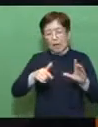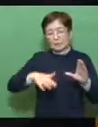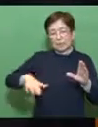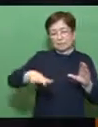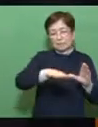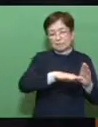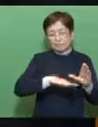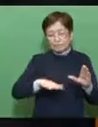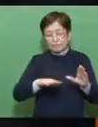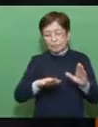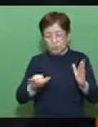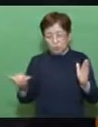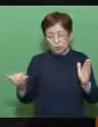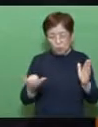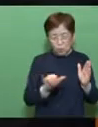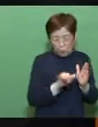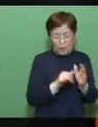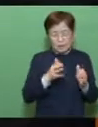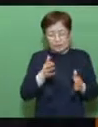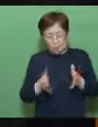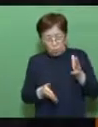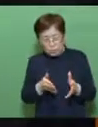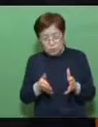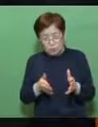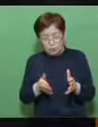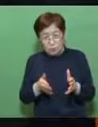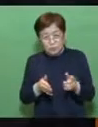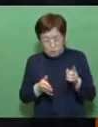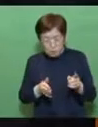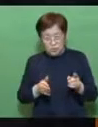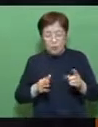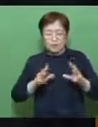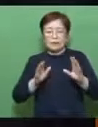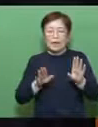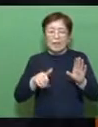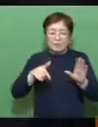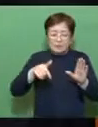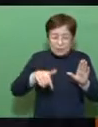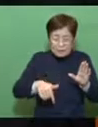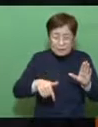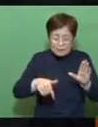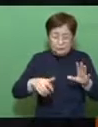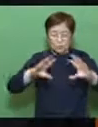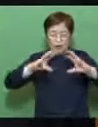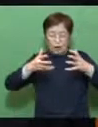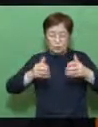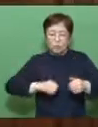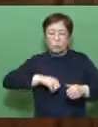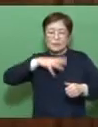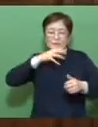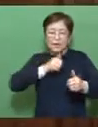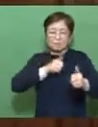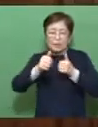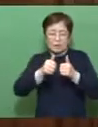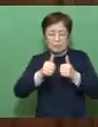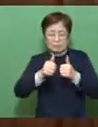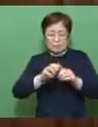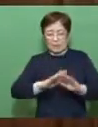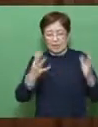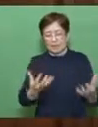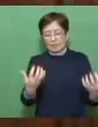生涯スポーツのオリンピックと言われてるワールドマスターズゲームズうんうん開催しようということでおあのもう